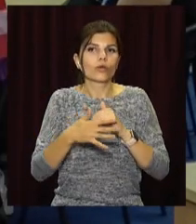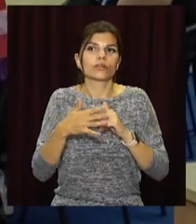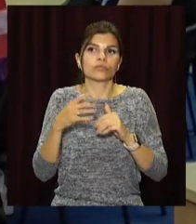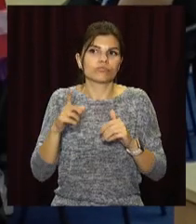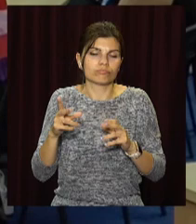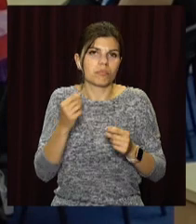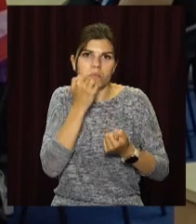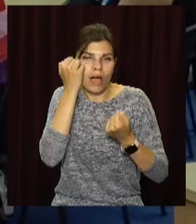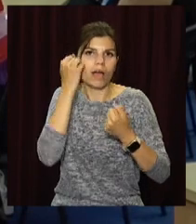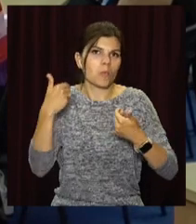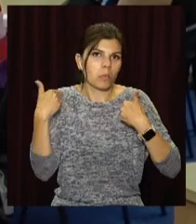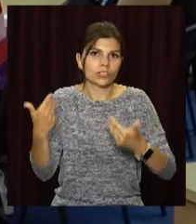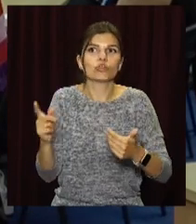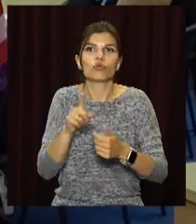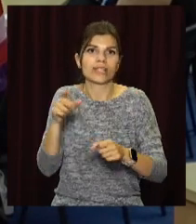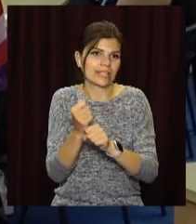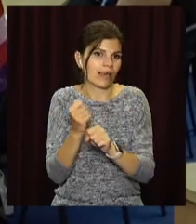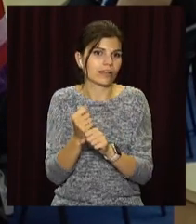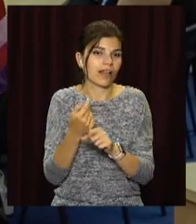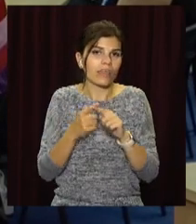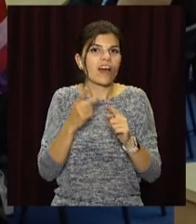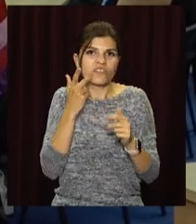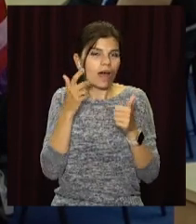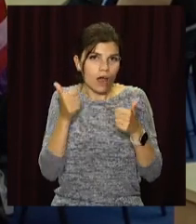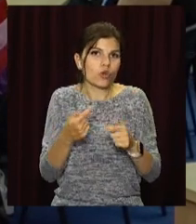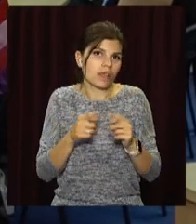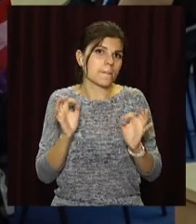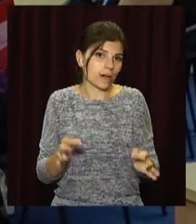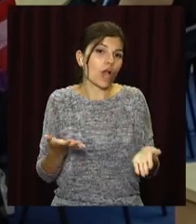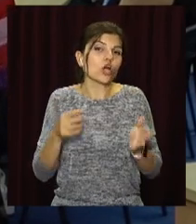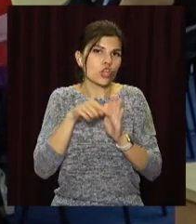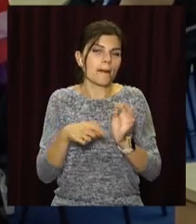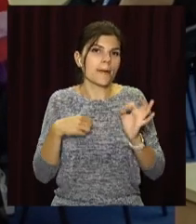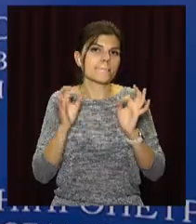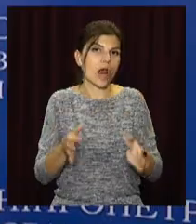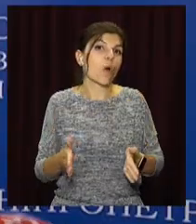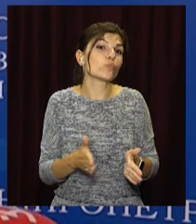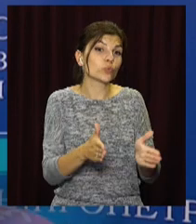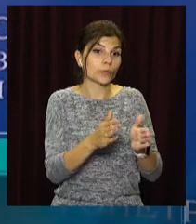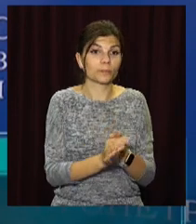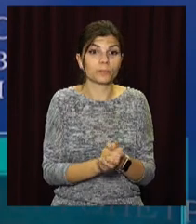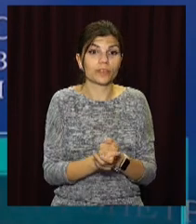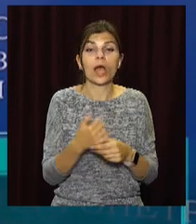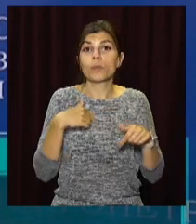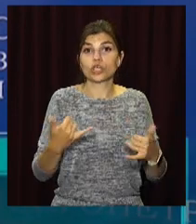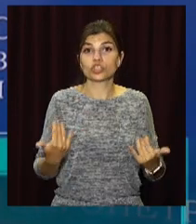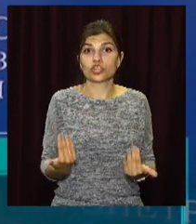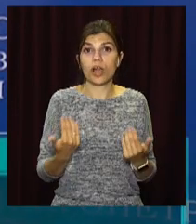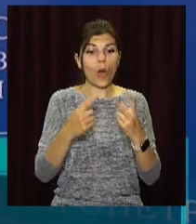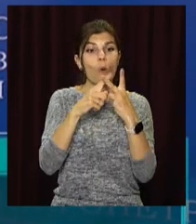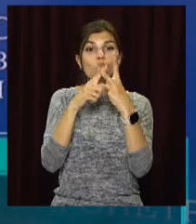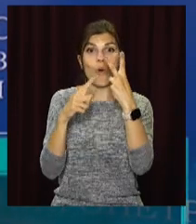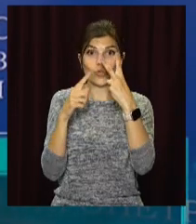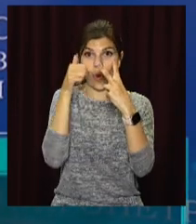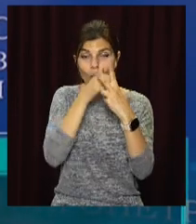поздравляют, благодарят за то, что мы сделали, это всегда хорошо, это правильно, значит, мы на правильном пути. Мы живем останні півтори роки